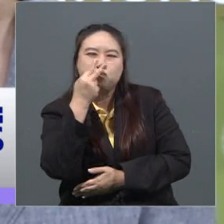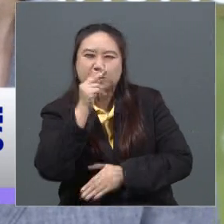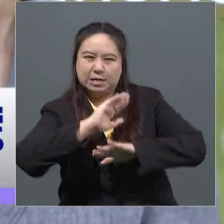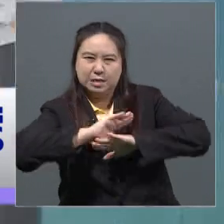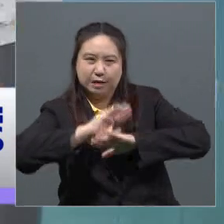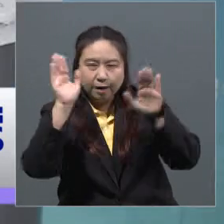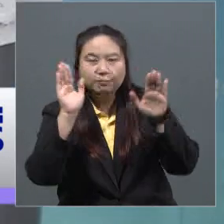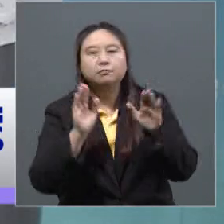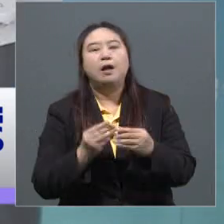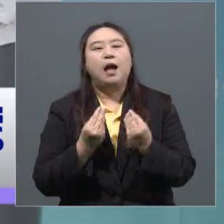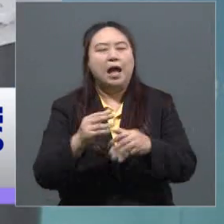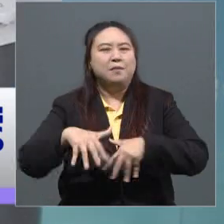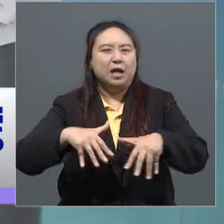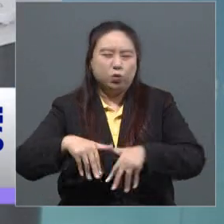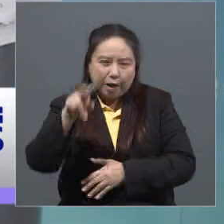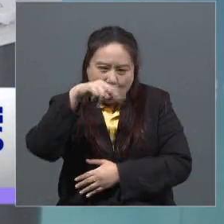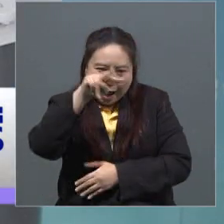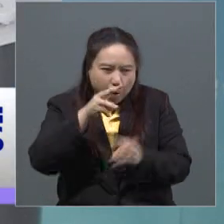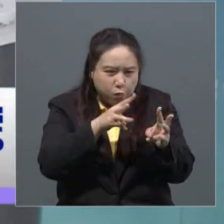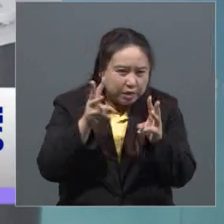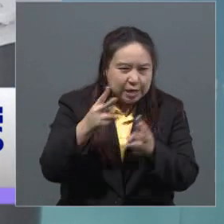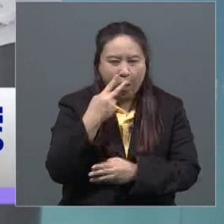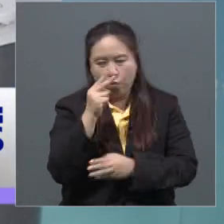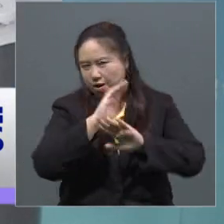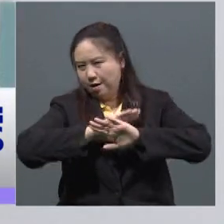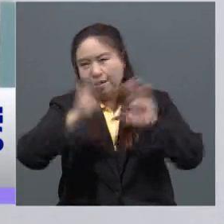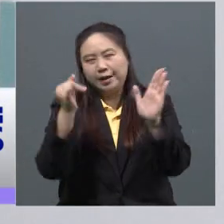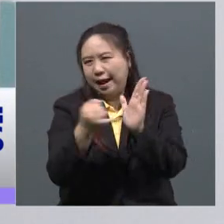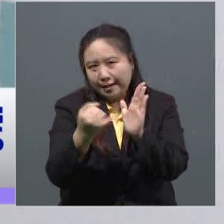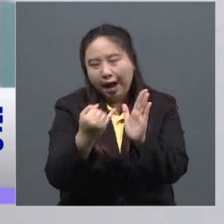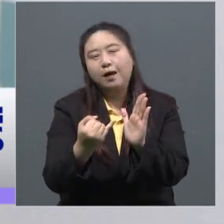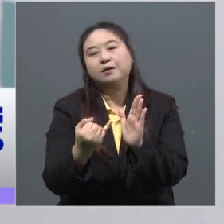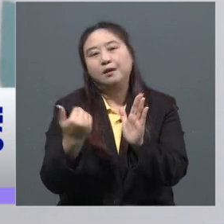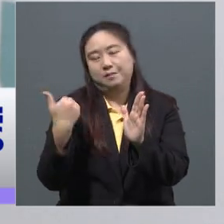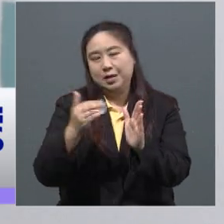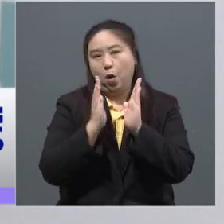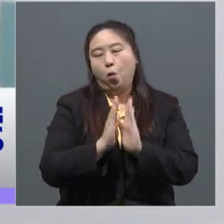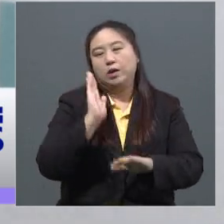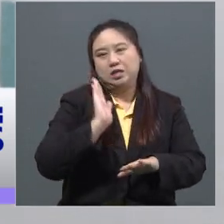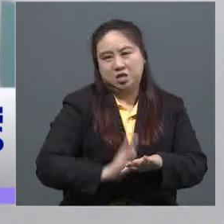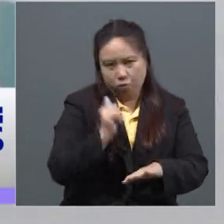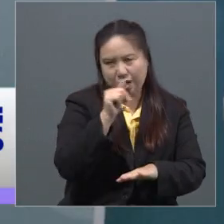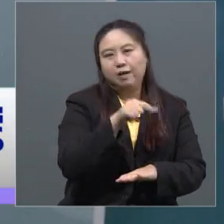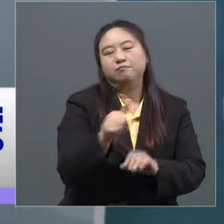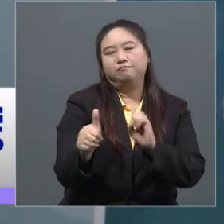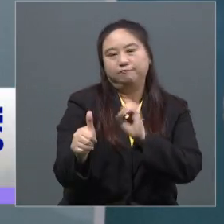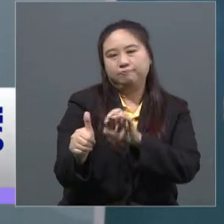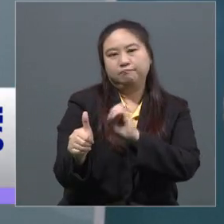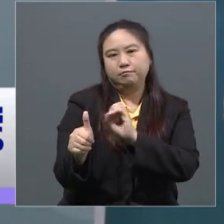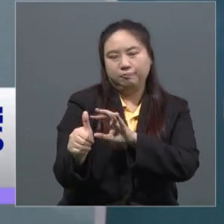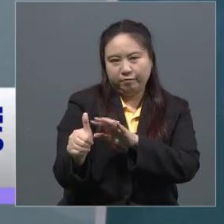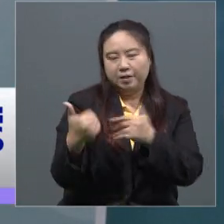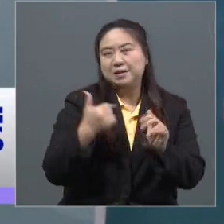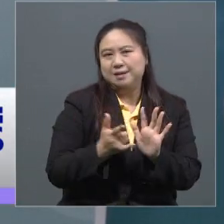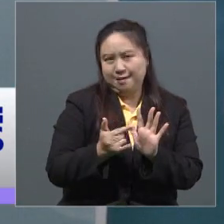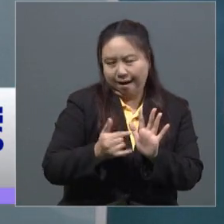ดเร็วแล้วก็มีประสิทธิภาพนะคะโครงการนี้ค่ะก็จะมีเภสัชกรผู้เชี่ยวชาญคอยให้คำปรึกษานะคะพร้อมยา